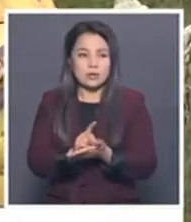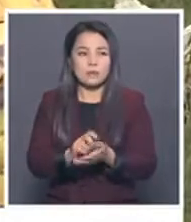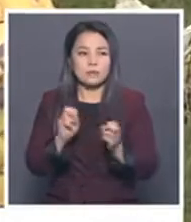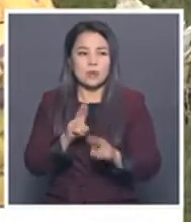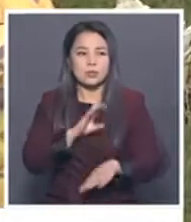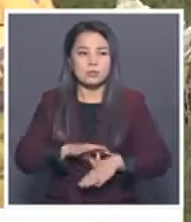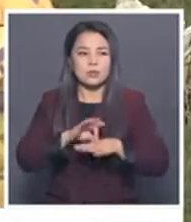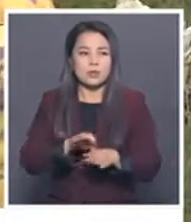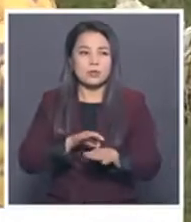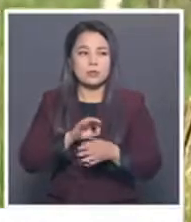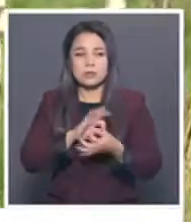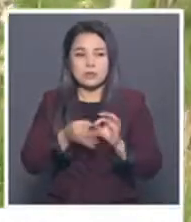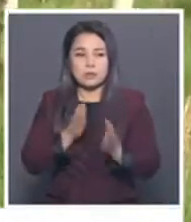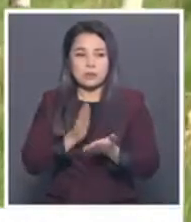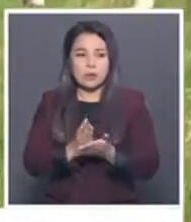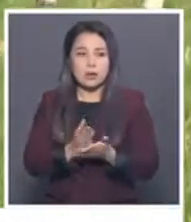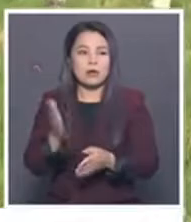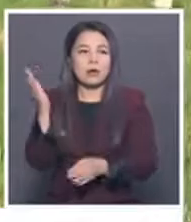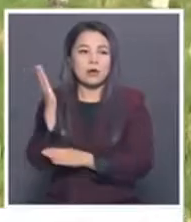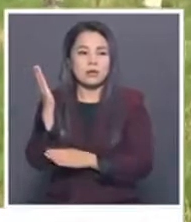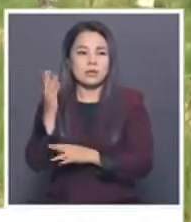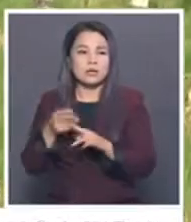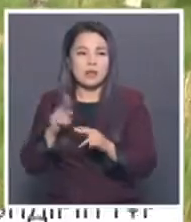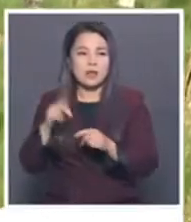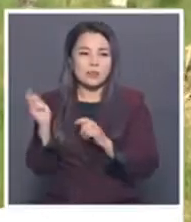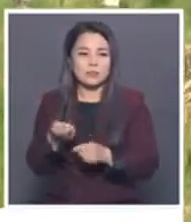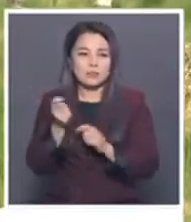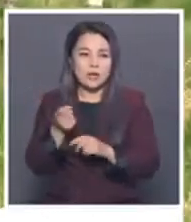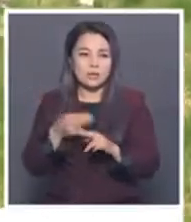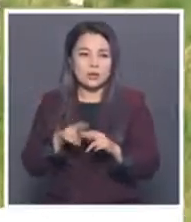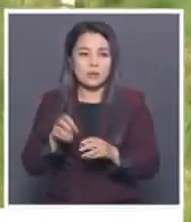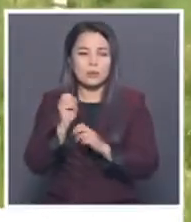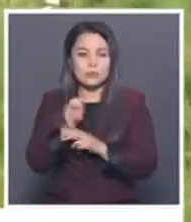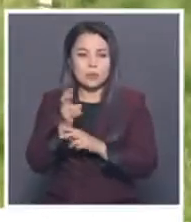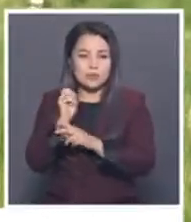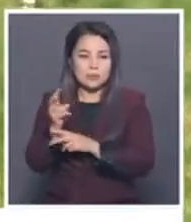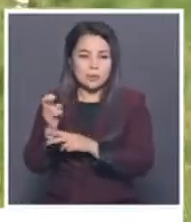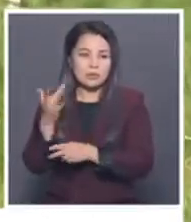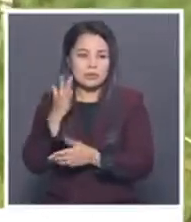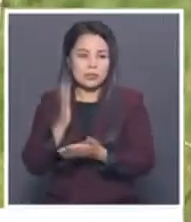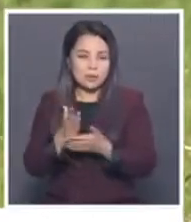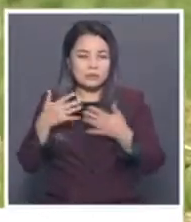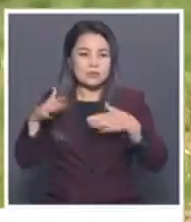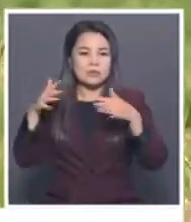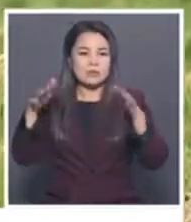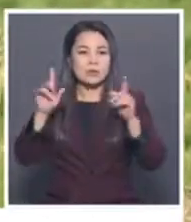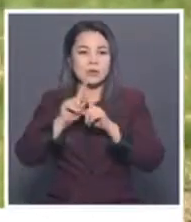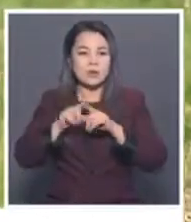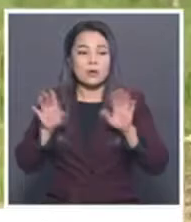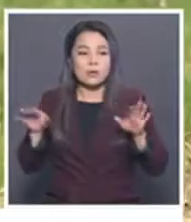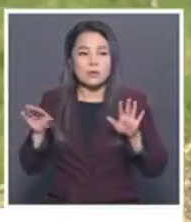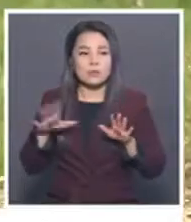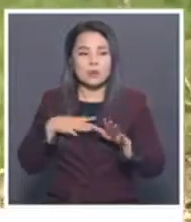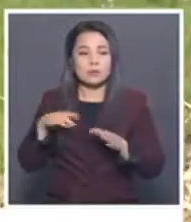профилактикалық жұмыстар жүргізіп жатыр. Осылай ағашпен соғып талдан бұны үркітеміз. Бұл үркітіп ұшқан кезде қондырып